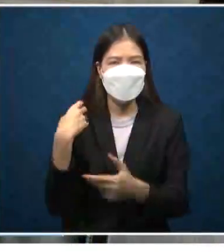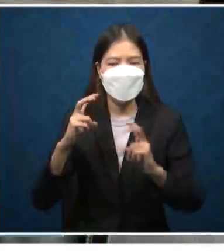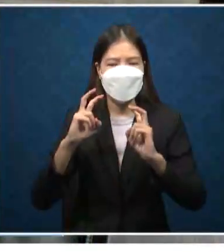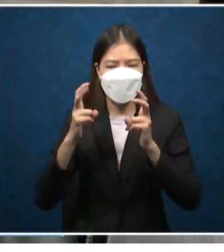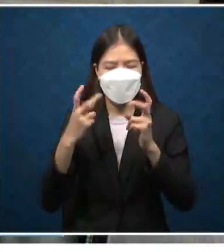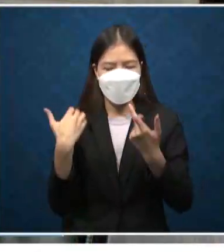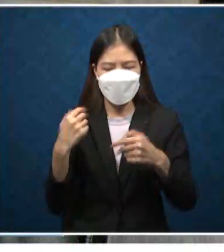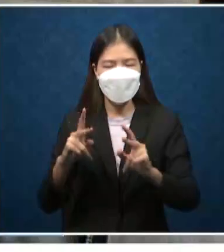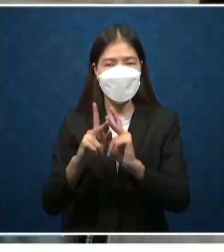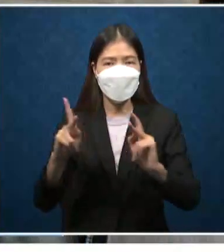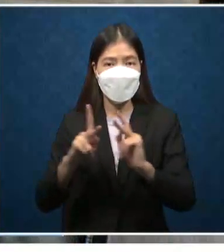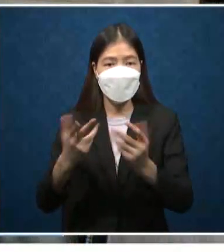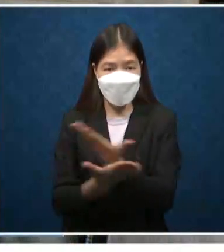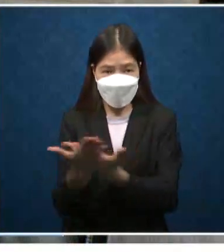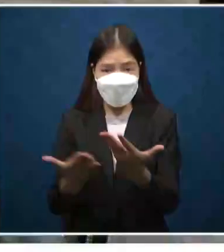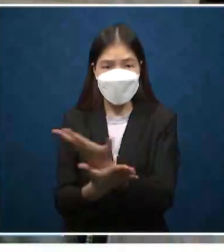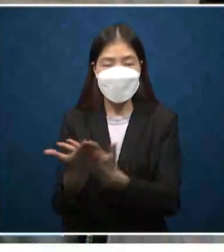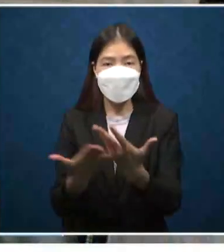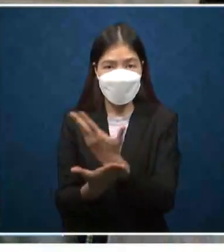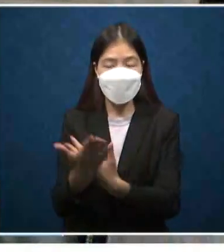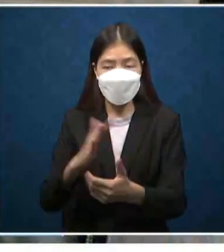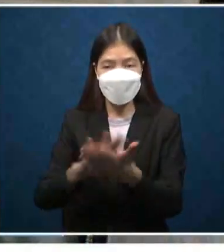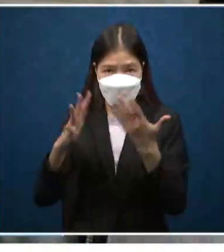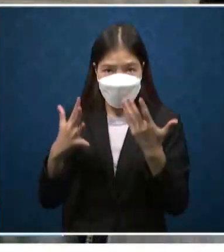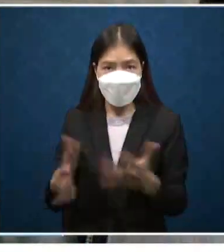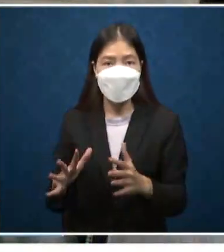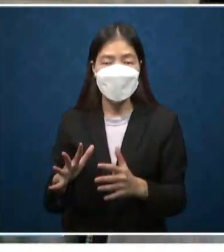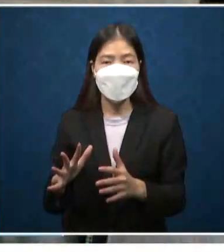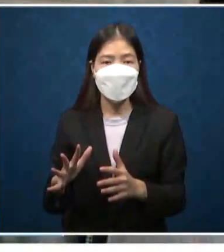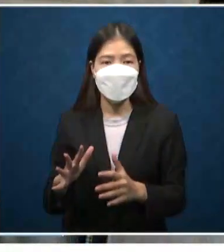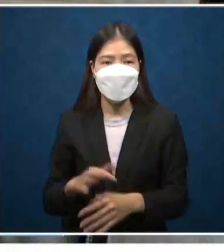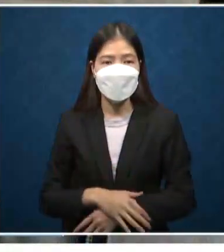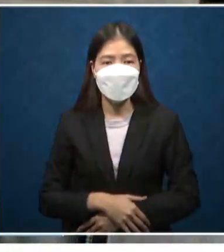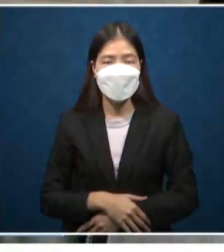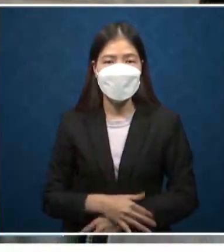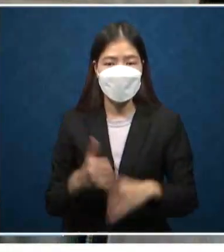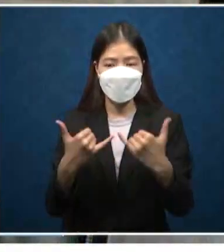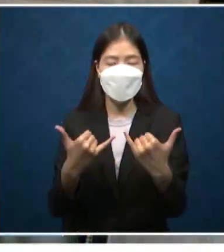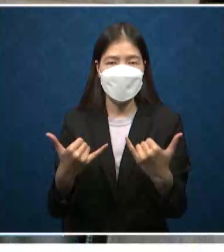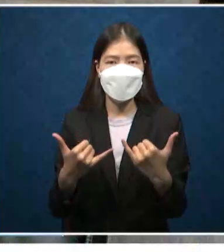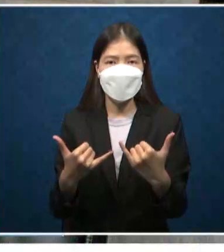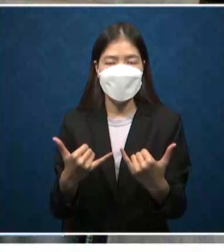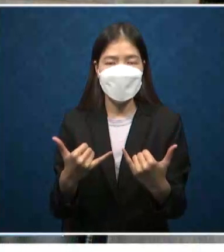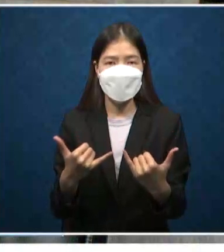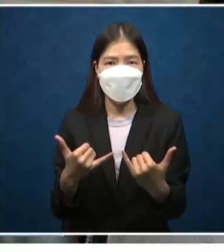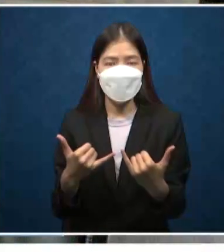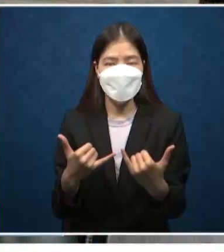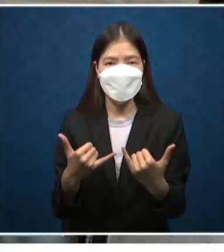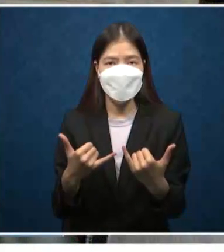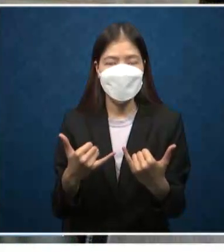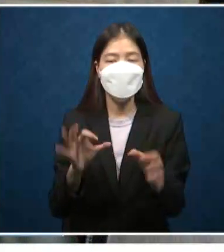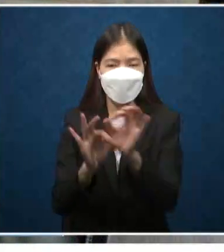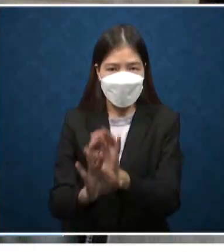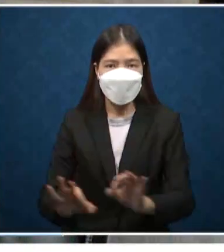การพิจารณาเสร็จแล้วทั้งนี้เนื่องจากเรื่องนี้เป็นเรื่องที่มีความส